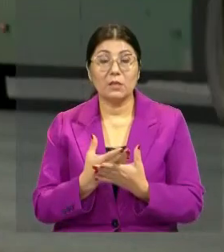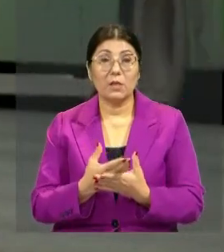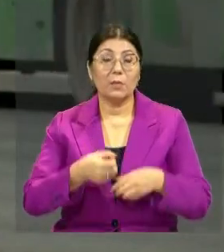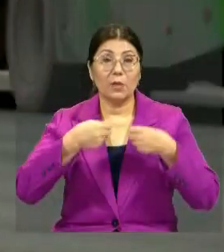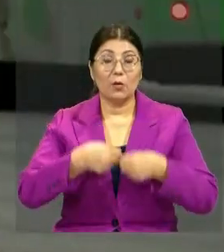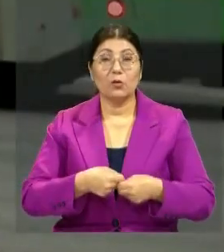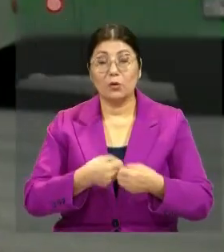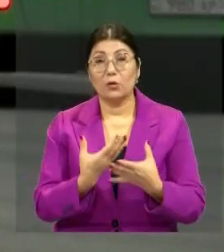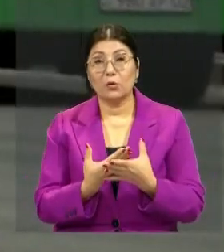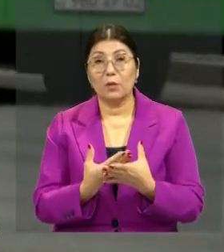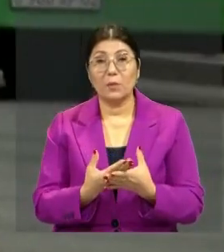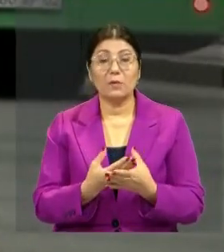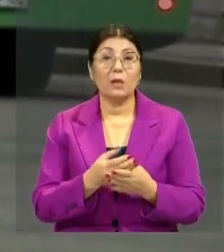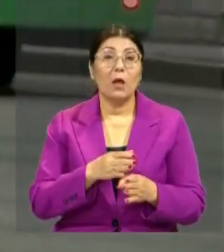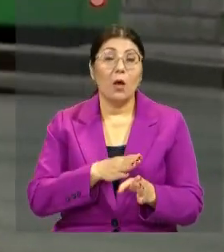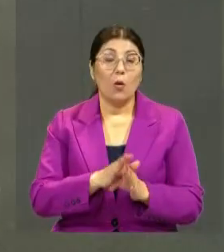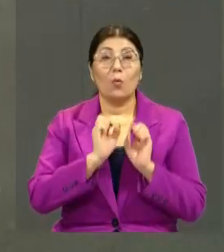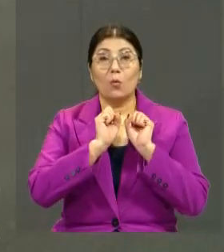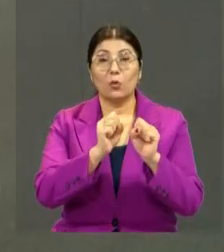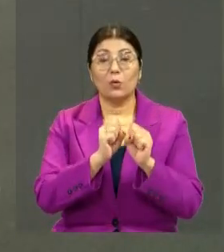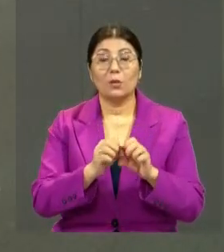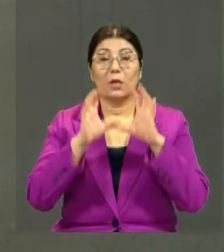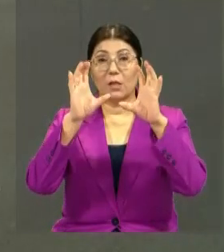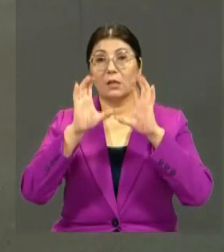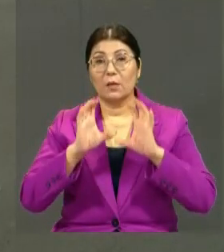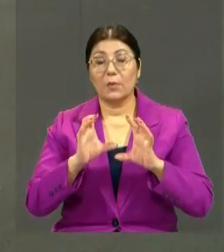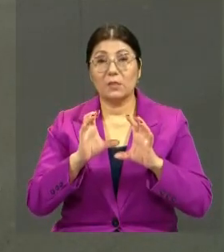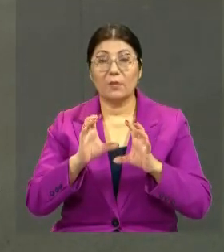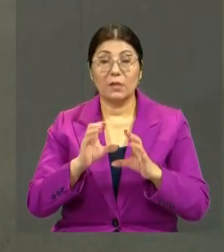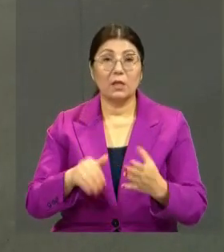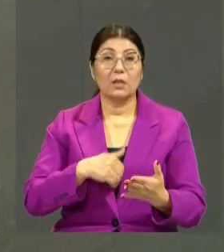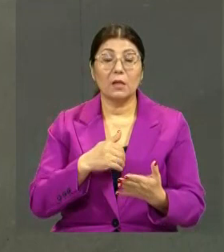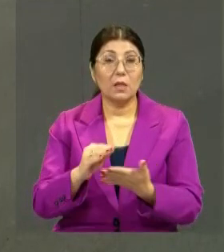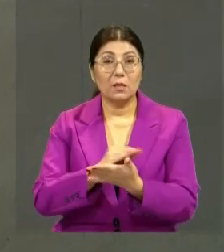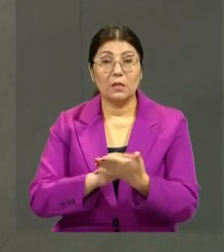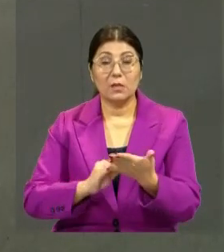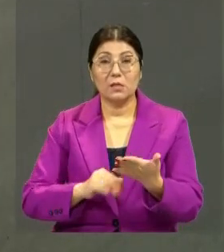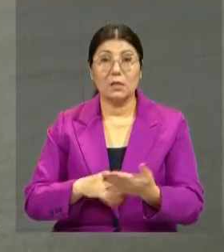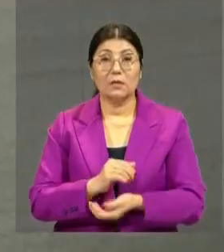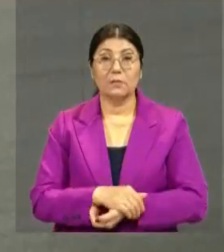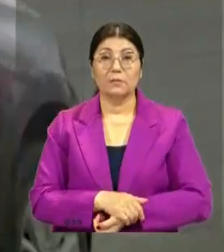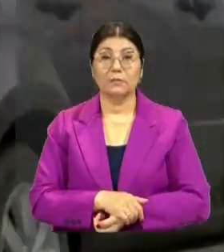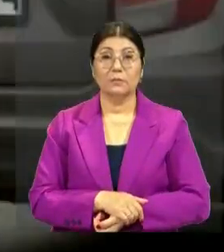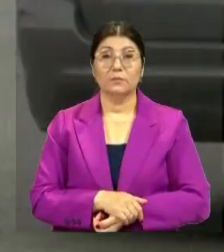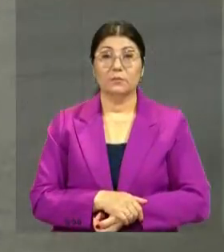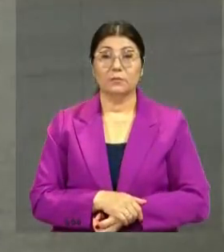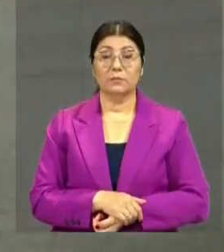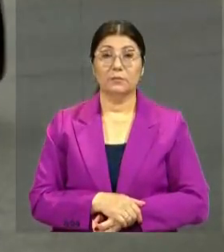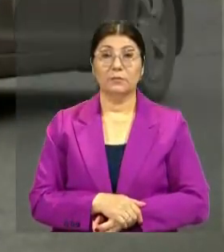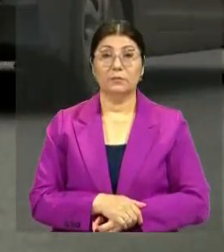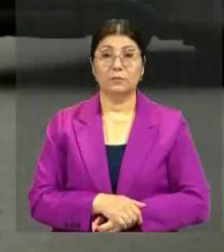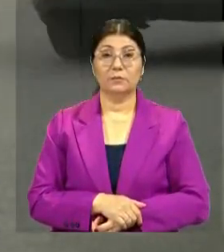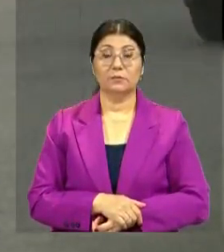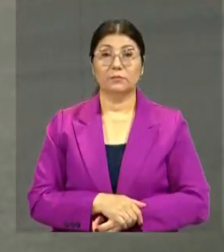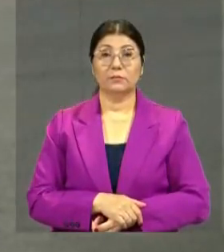құқықтары мен бас бостандықтарын қамтамасыз ету және қорғау конституциялық заңдылықтың басты талабы. Райгүл Еншібай, Арман Досмағанбетов, Самат Қалекенов,